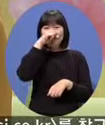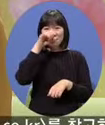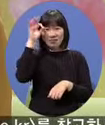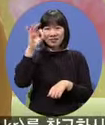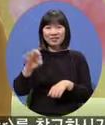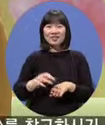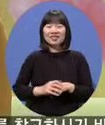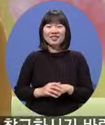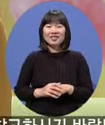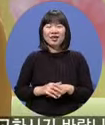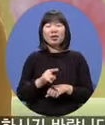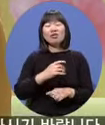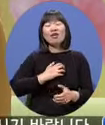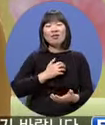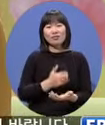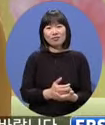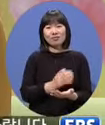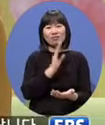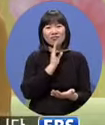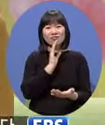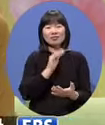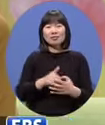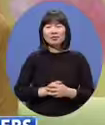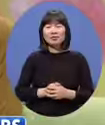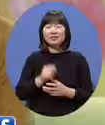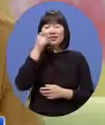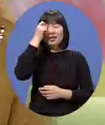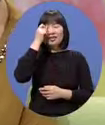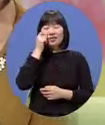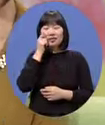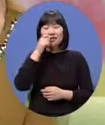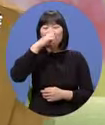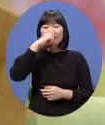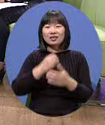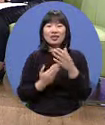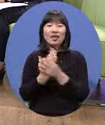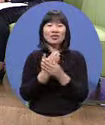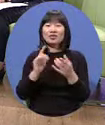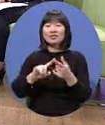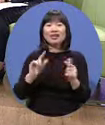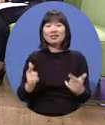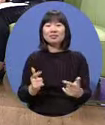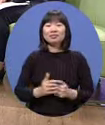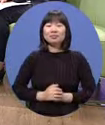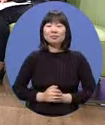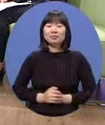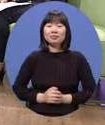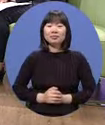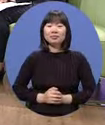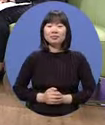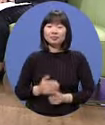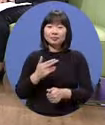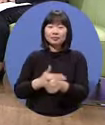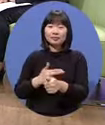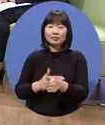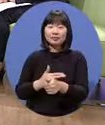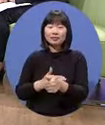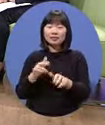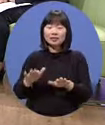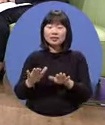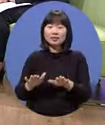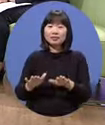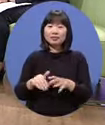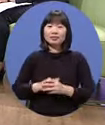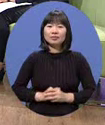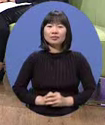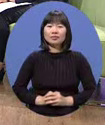세상에. 이게 감동이죠. 네, 정말로요. 눈물이 아유. 그냥 흐른 게 아닙니다. 그러네 말이에요. 선생님이 이제 쭉